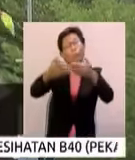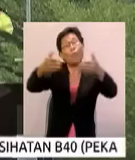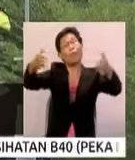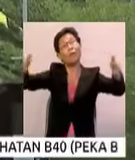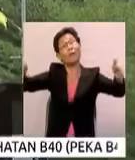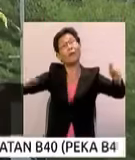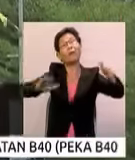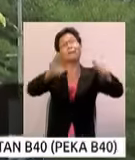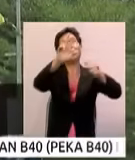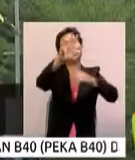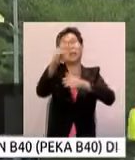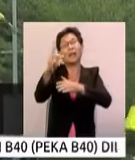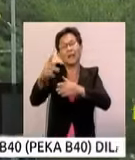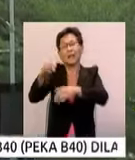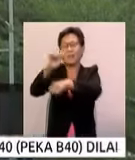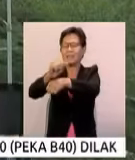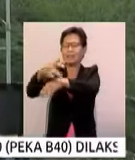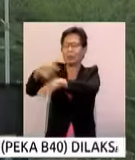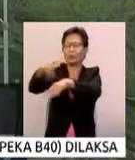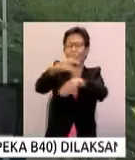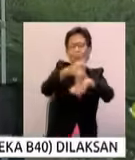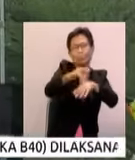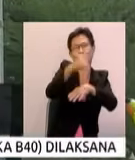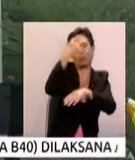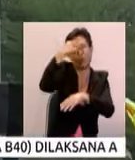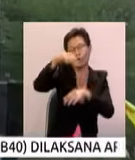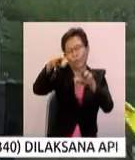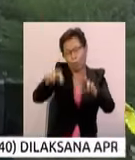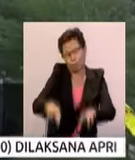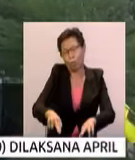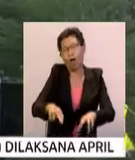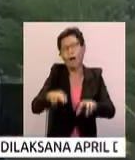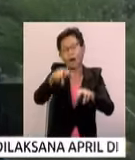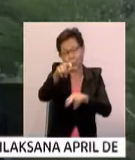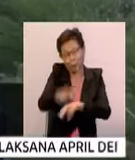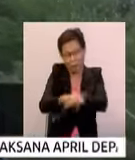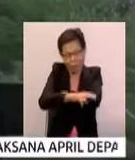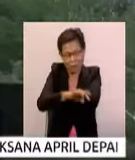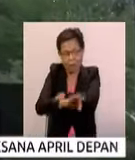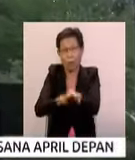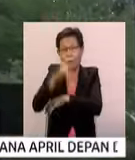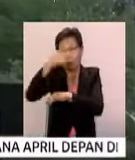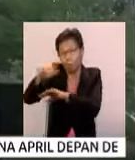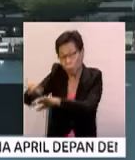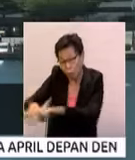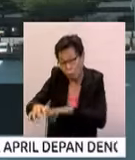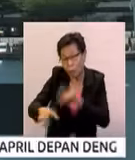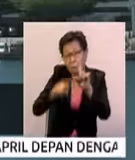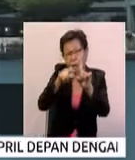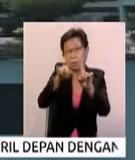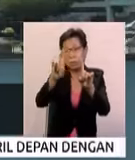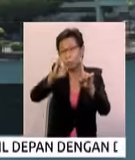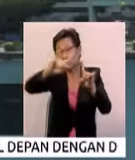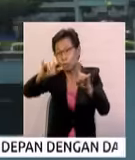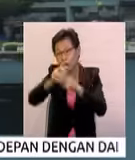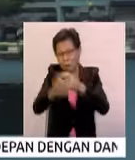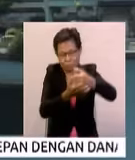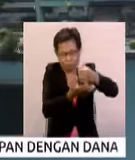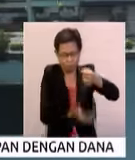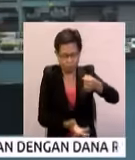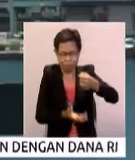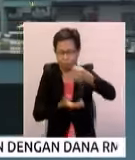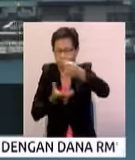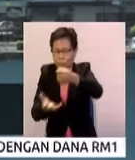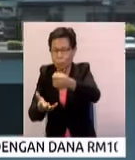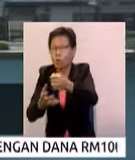daripada 3,000 peluang kerja kepada anak tempatan. Bagi sektor pertanian pula, RM1.7 juta diperuntukkan